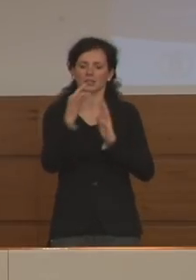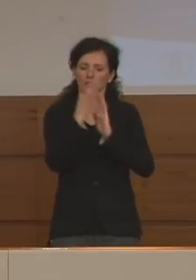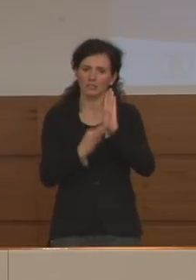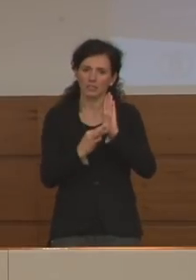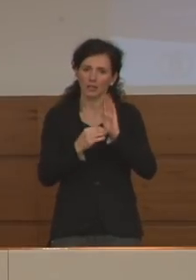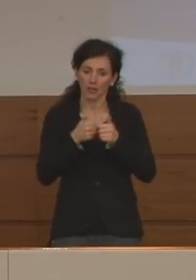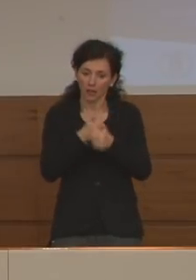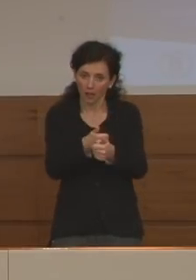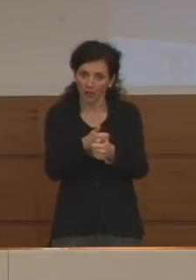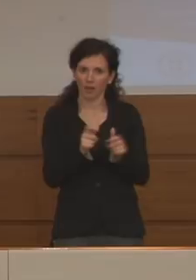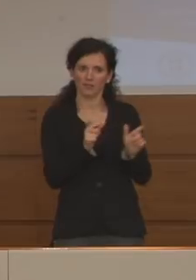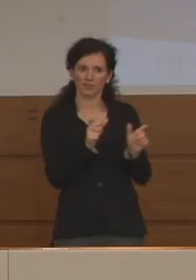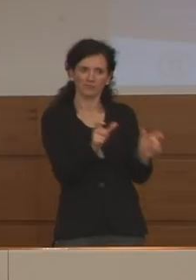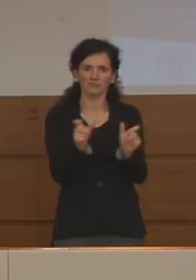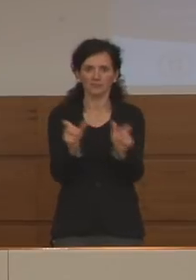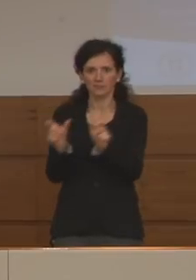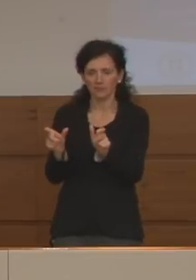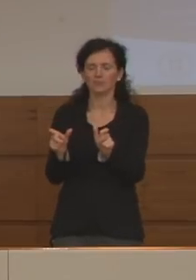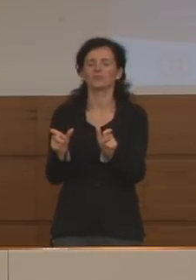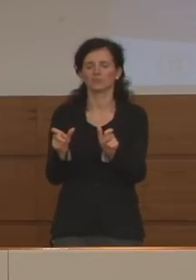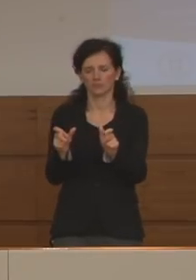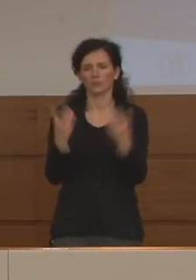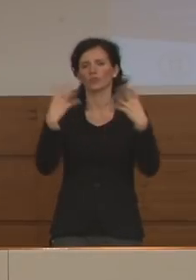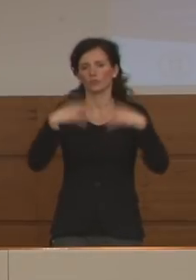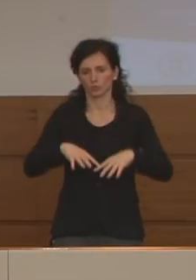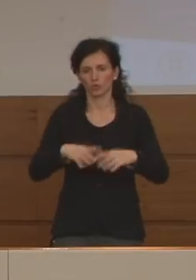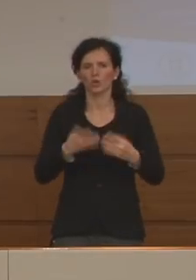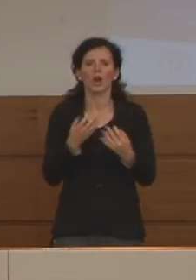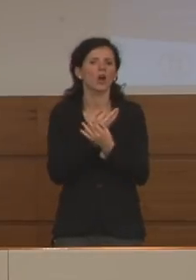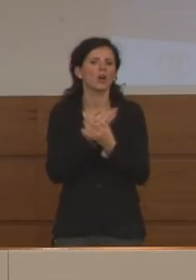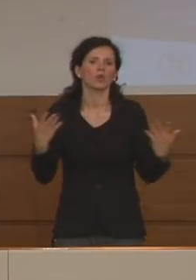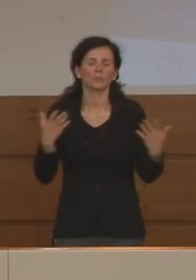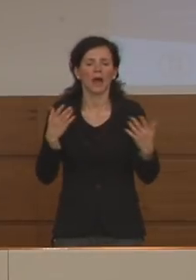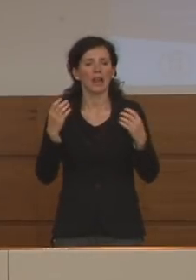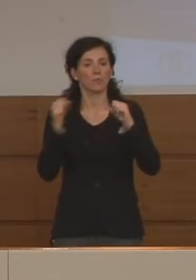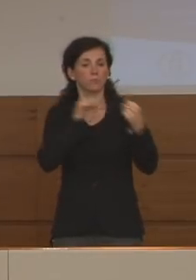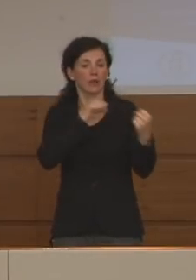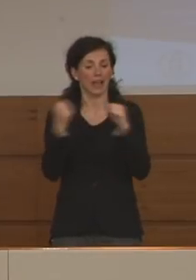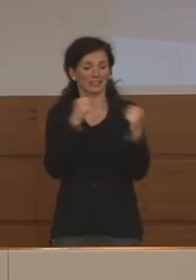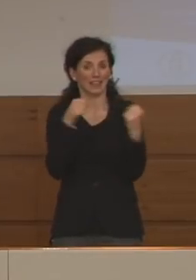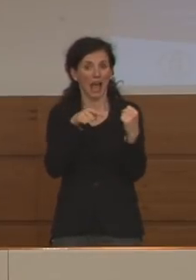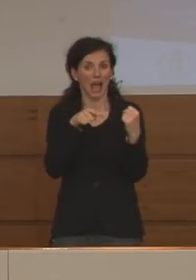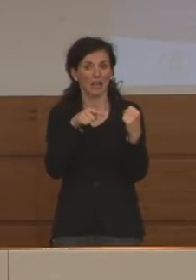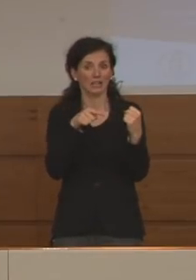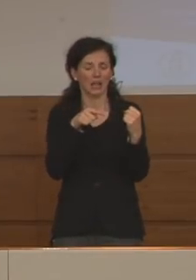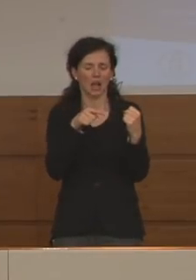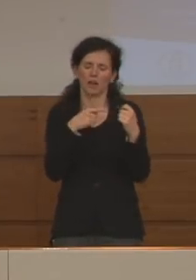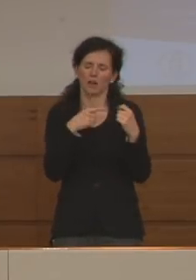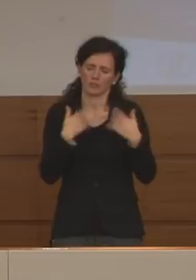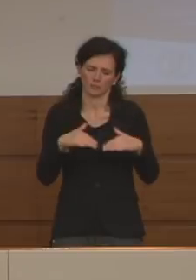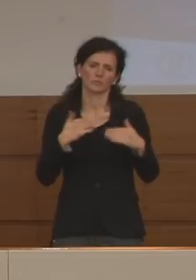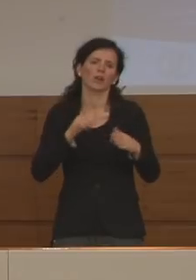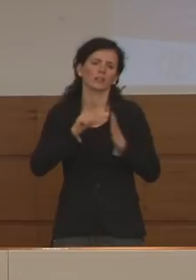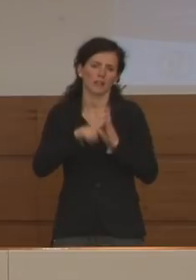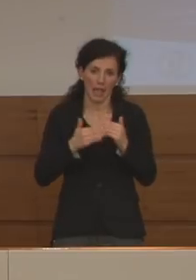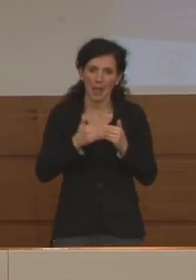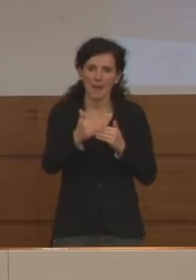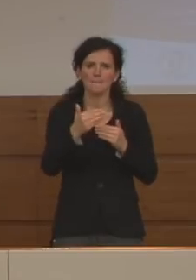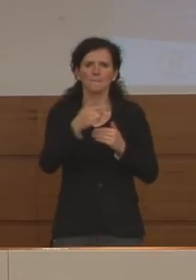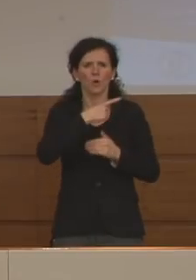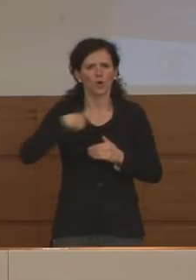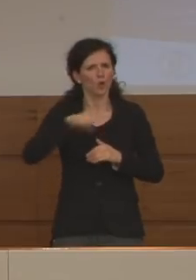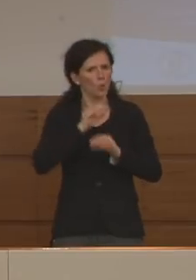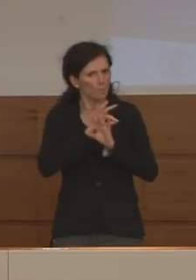campo e ovviamente sappiamo tutti che è una battaglia molto lunga e quindi non bisogna abbassare la guardia ma credo che